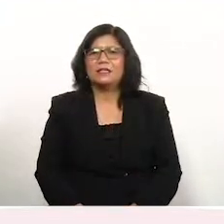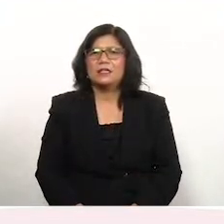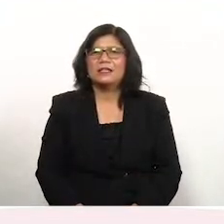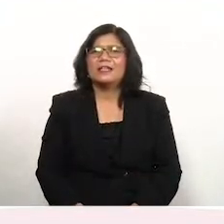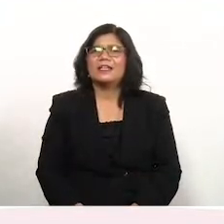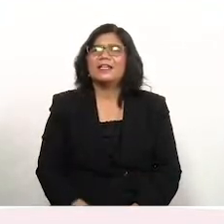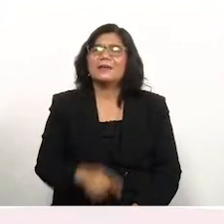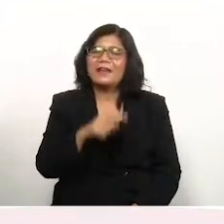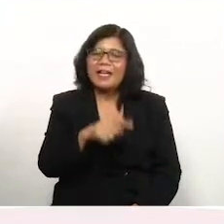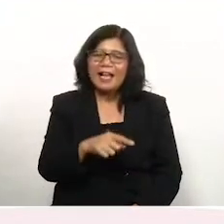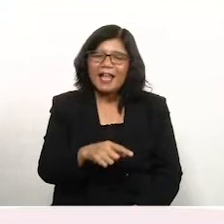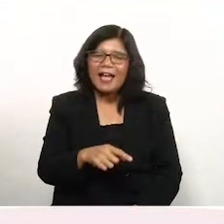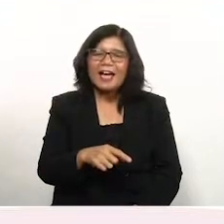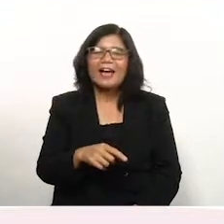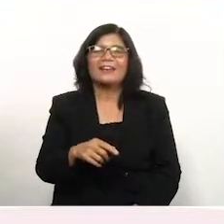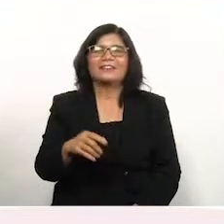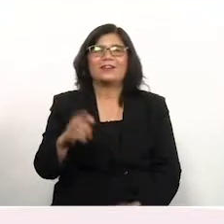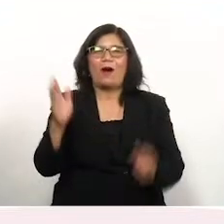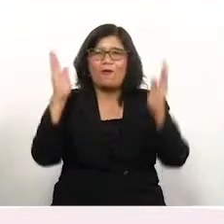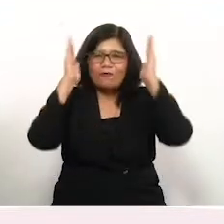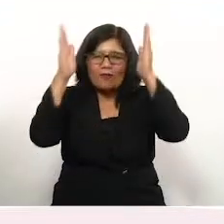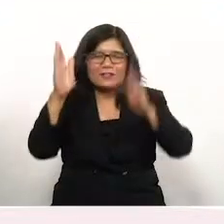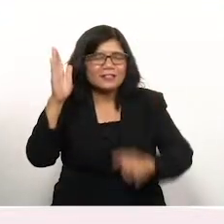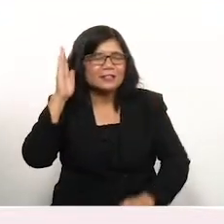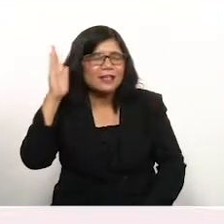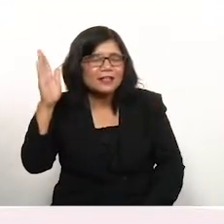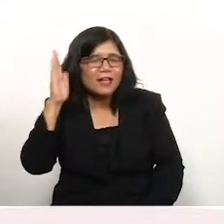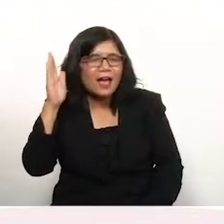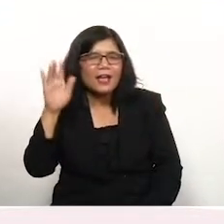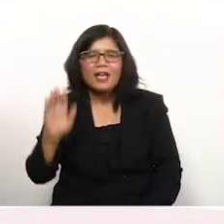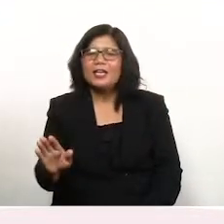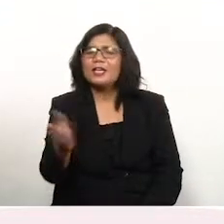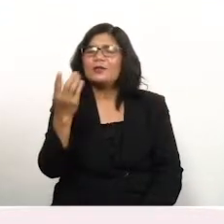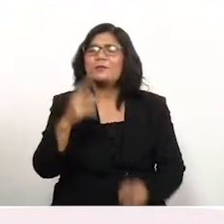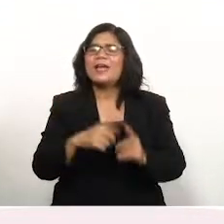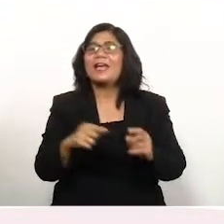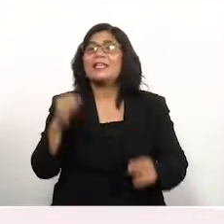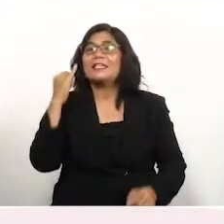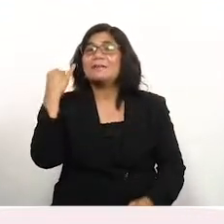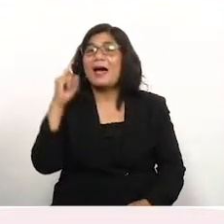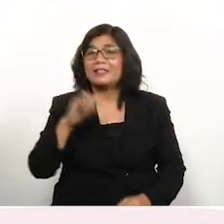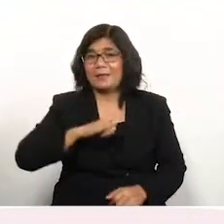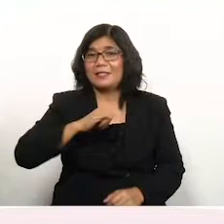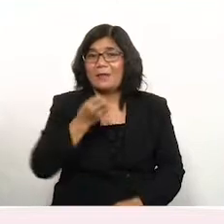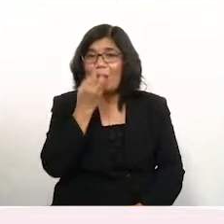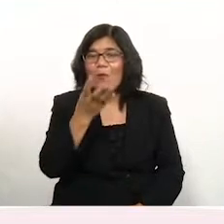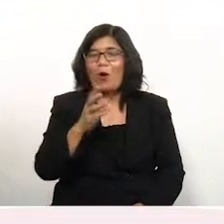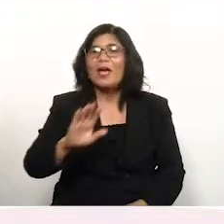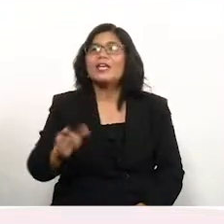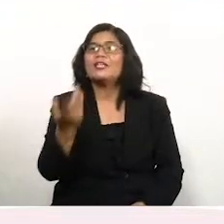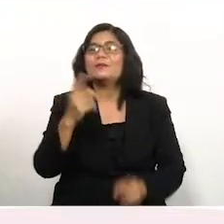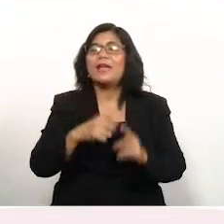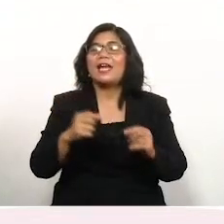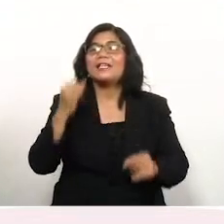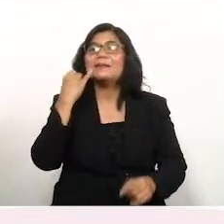iman merekalah dengar dengar dengar mereka hirohman sama sambilan saya hidup dari iman Yes karena